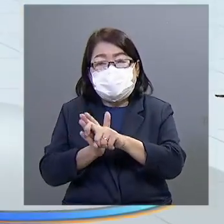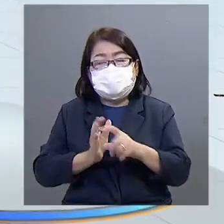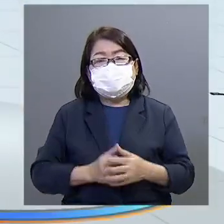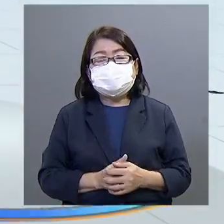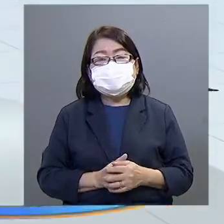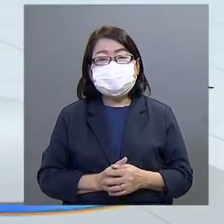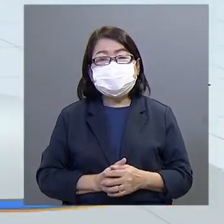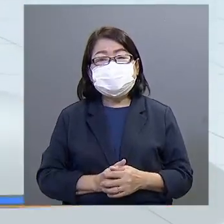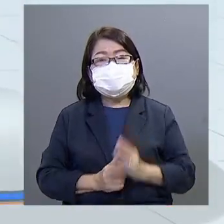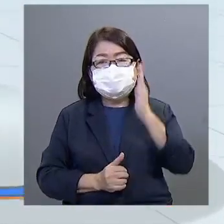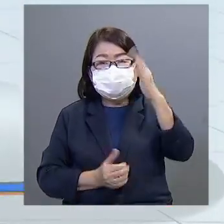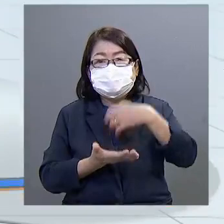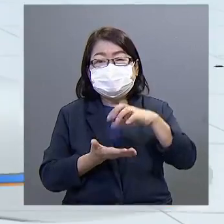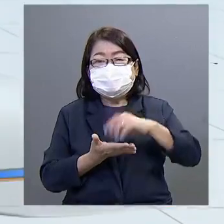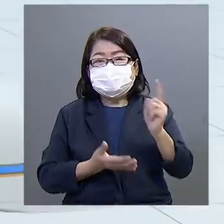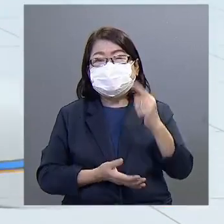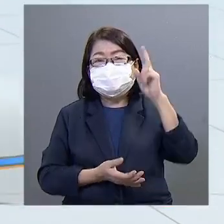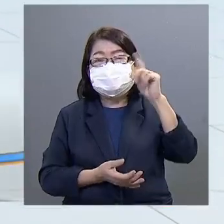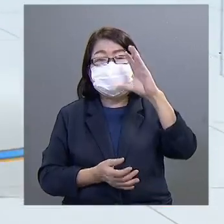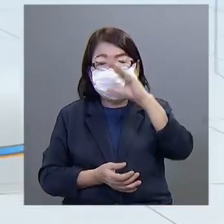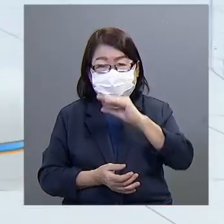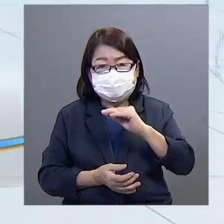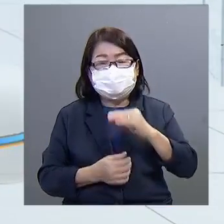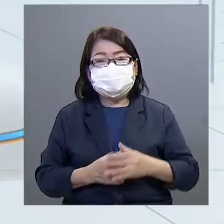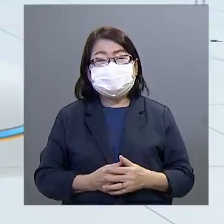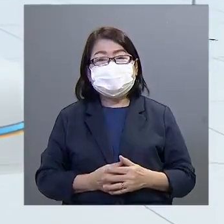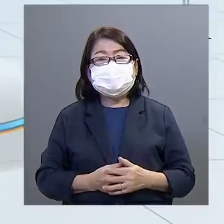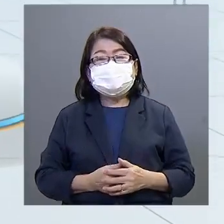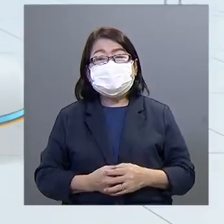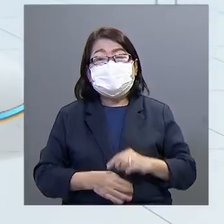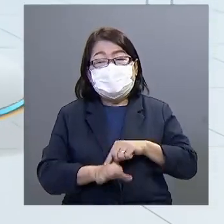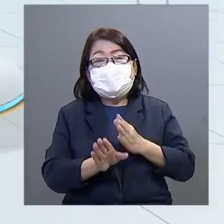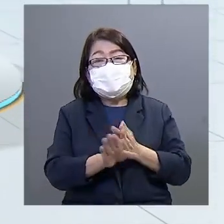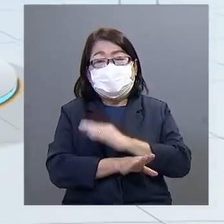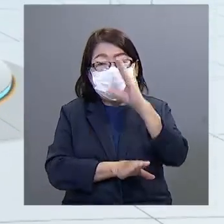งานสภพประกดได้ใหม่ในช่วงขวขามมติใหม่ทั่วไทยก่อน 2 ทุ่ง สวัสดีค่ะ